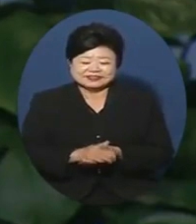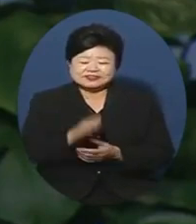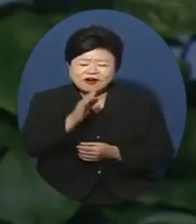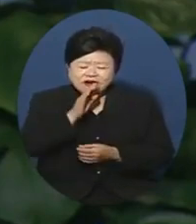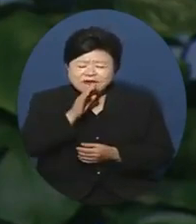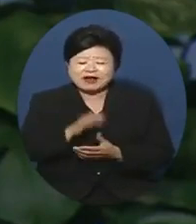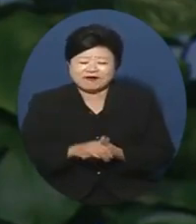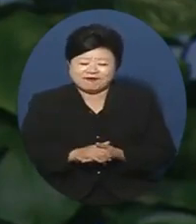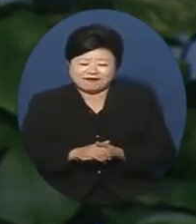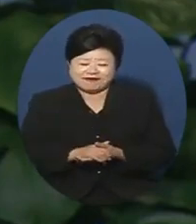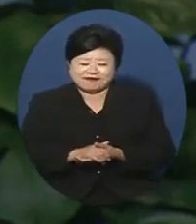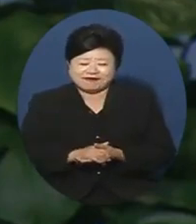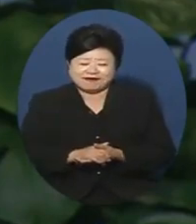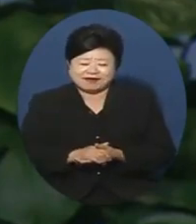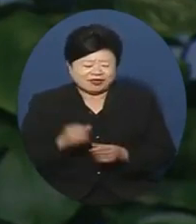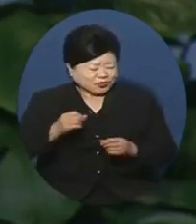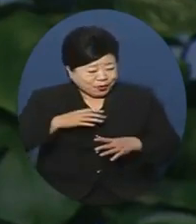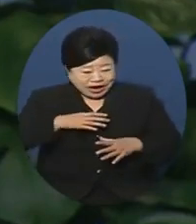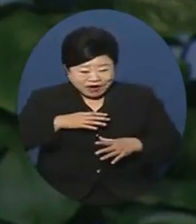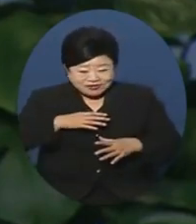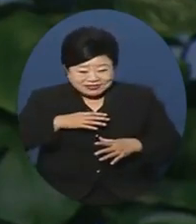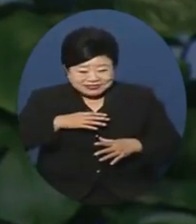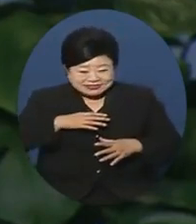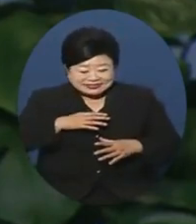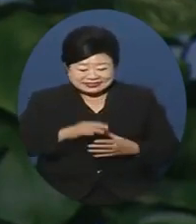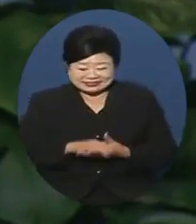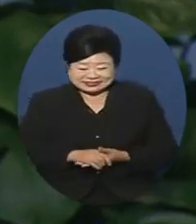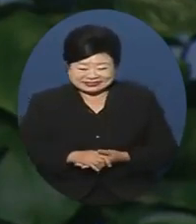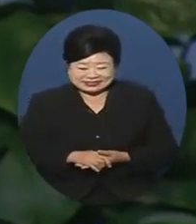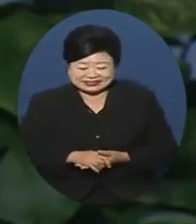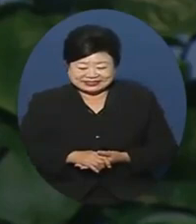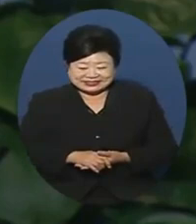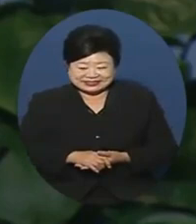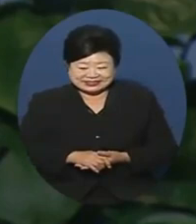정말로 기가 막히게